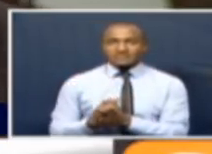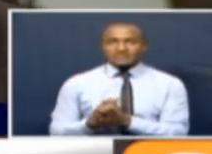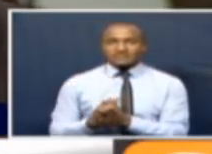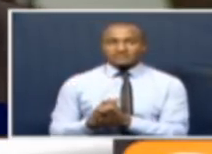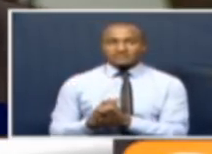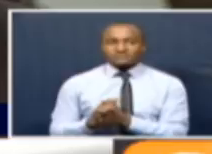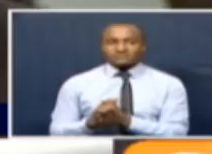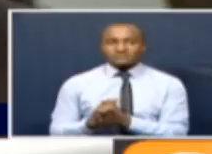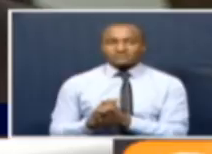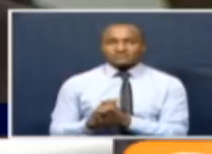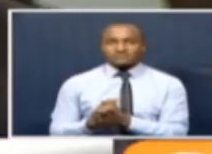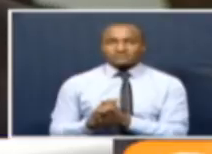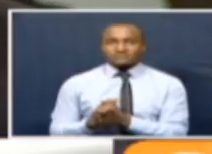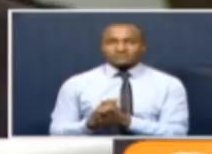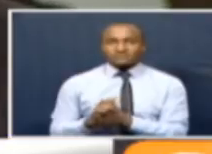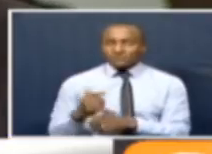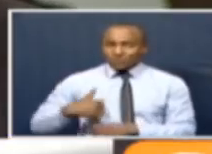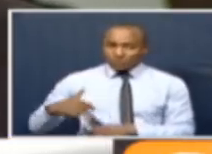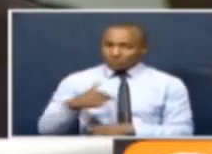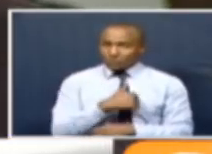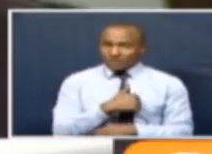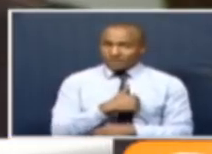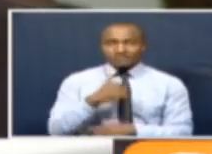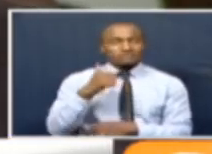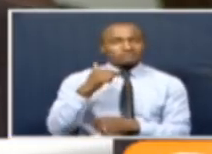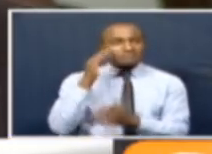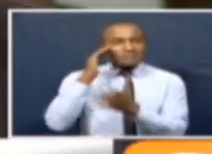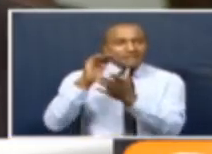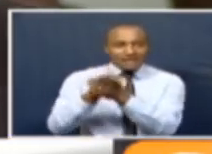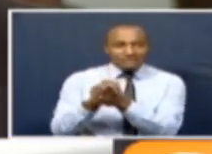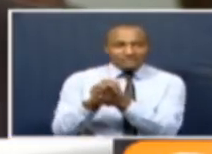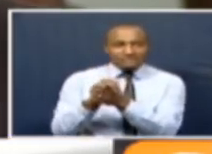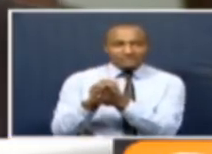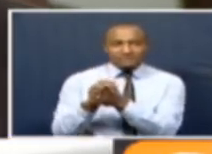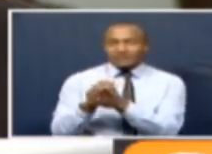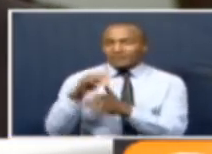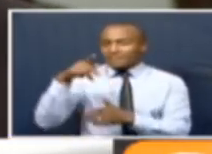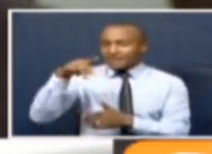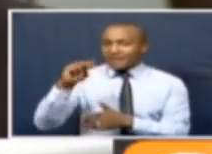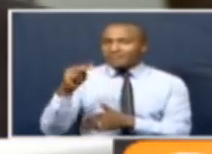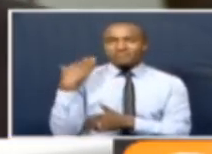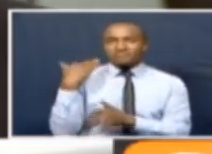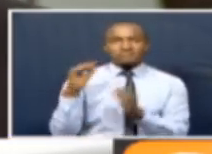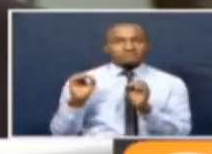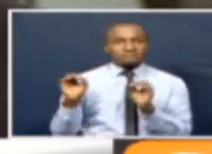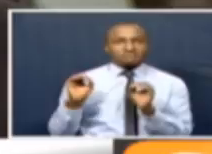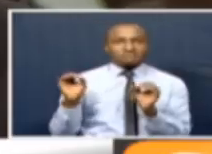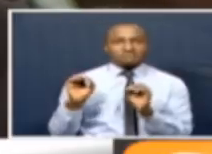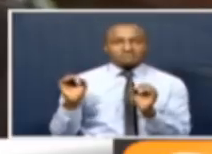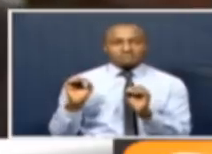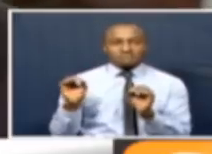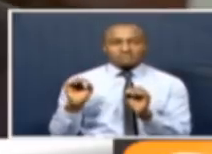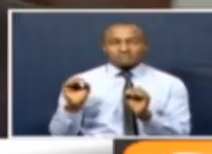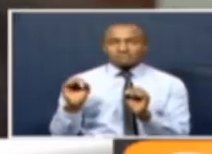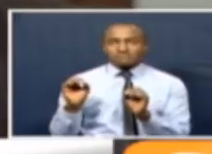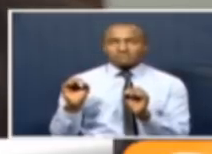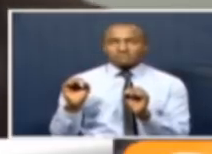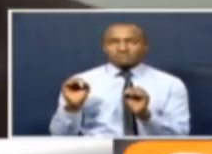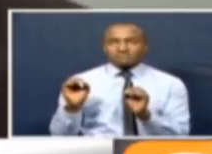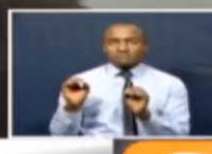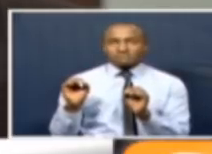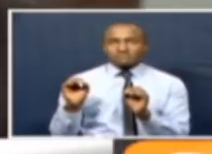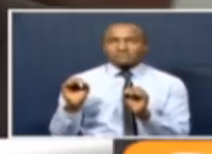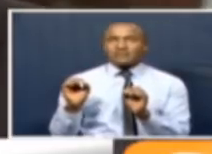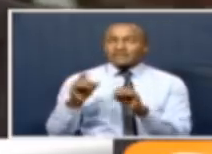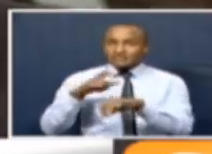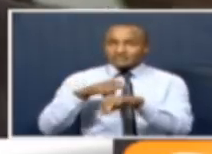hapana amini former prime minister. Saa ile mkienda pahali uambiwe